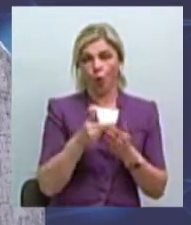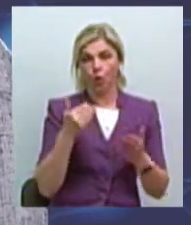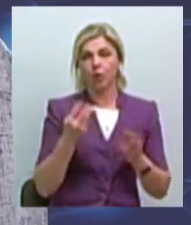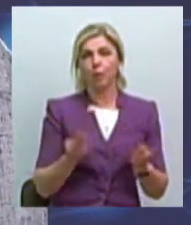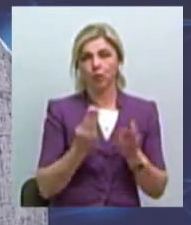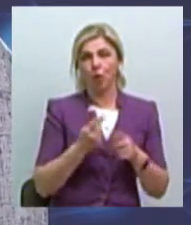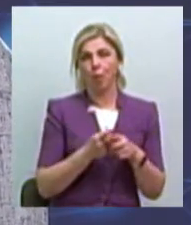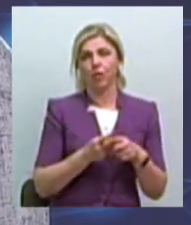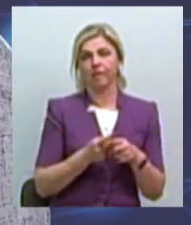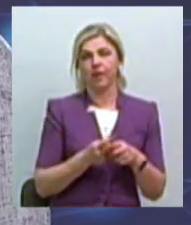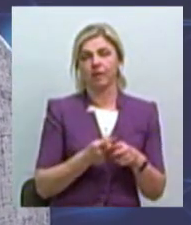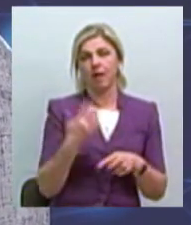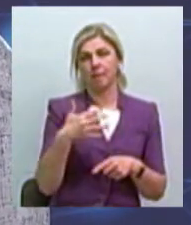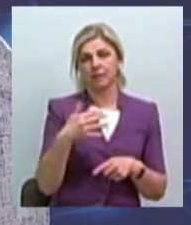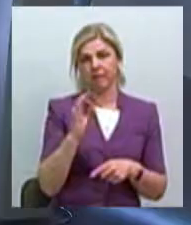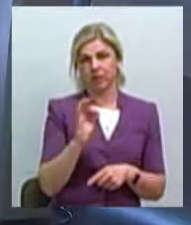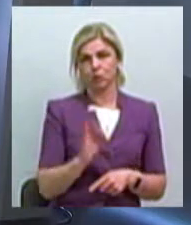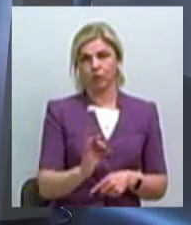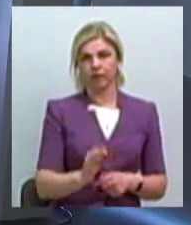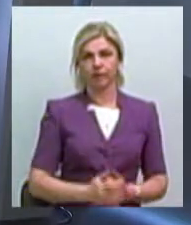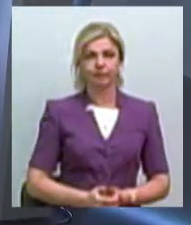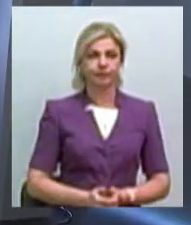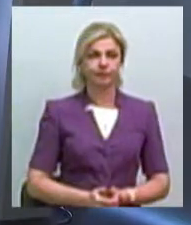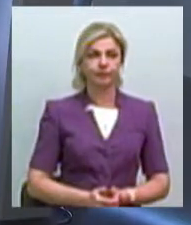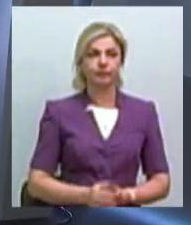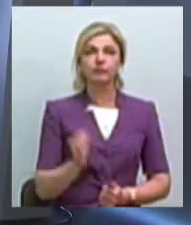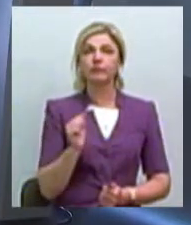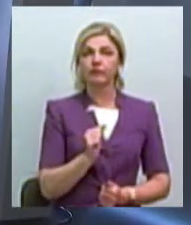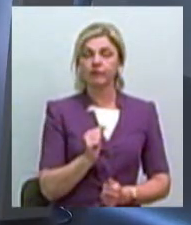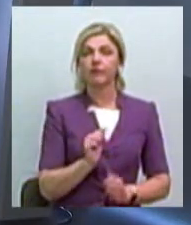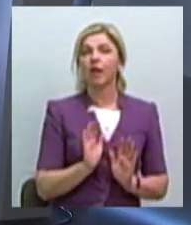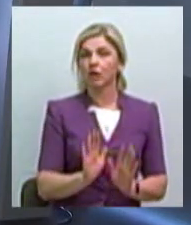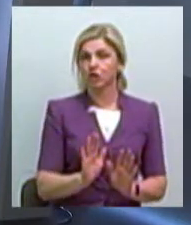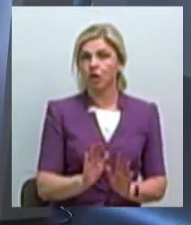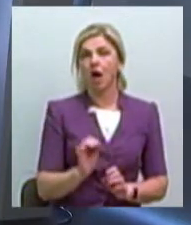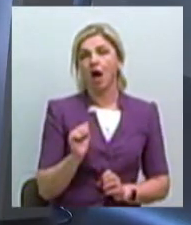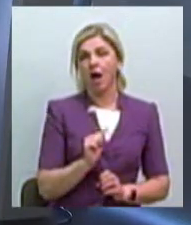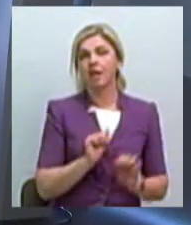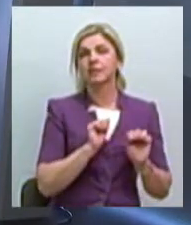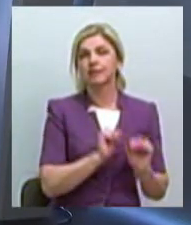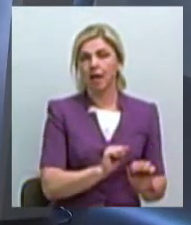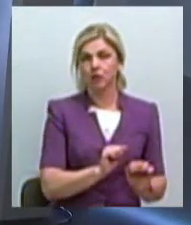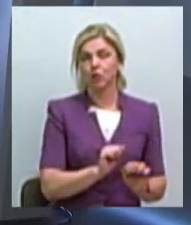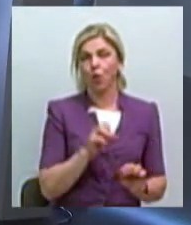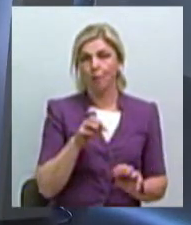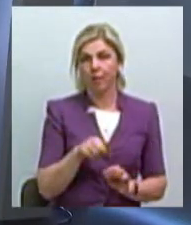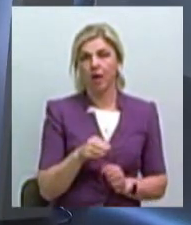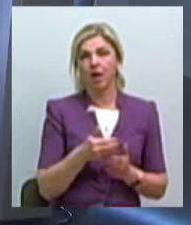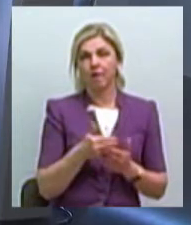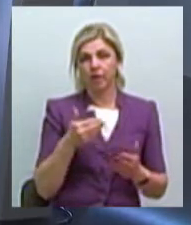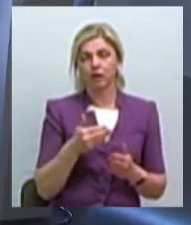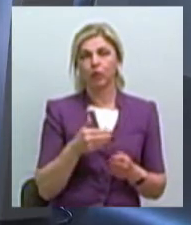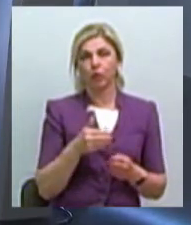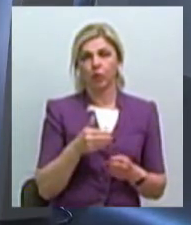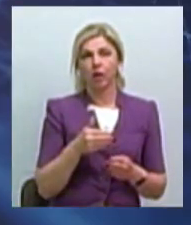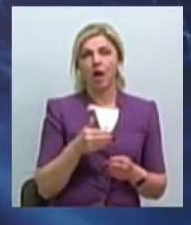половина, 50%. А захист лише. От. А захистом від